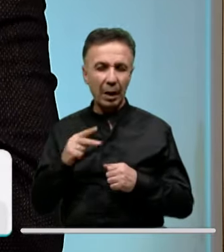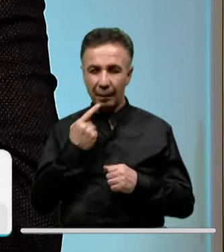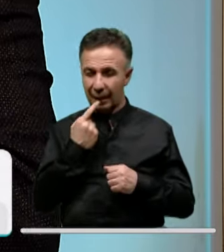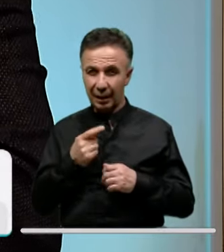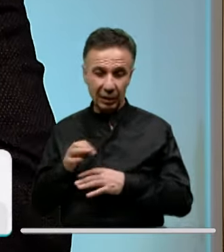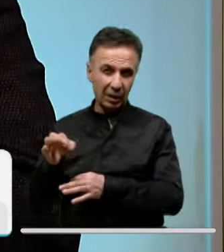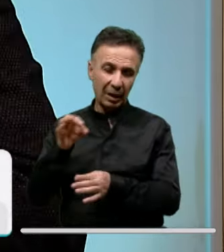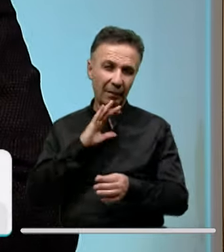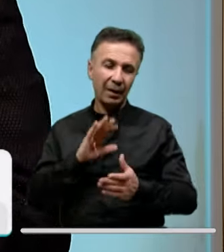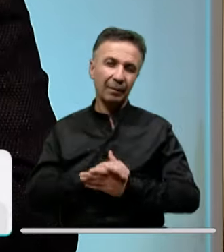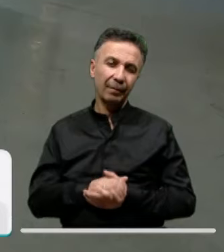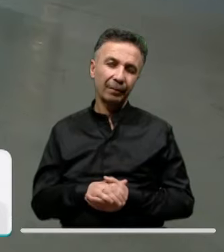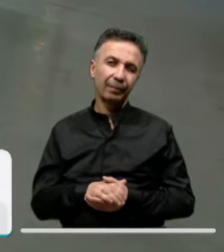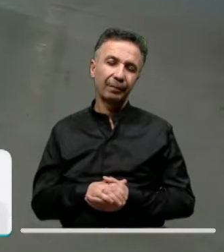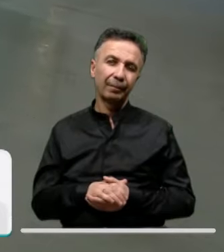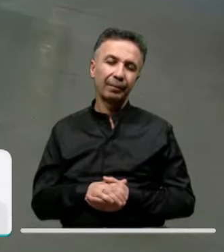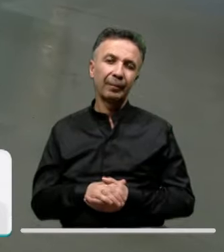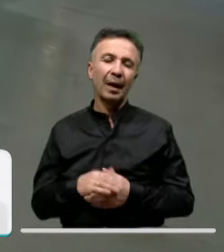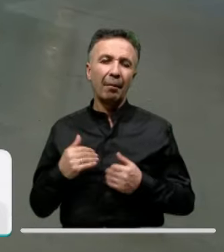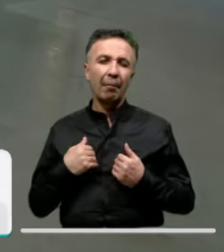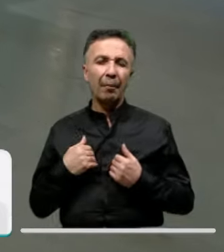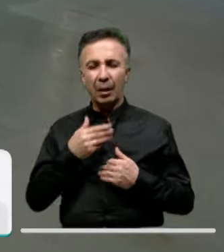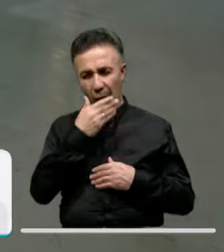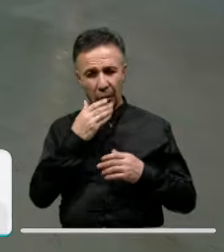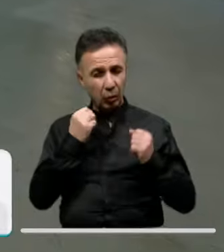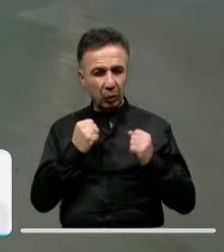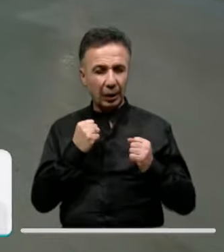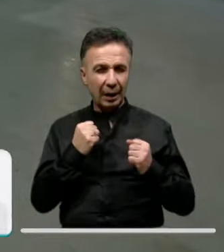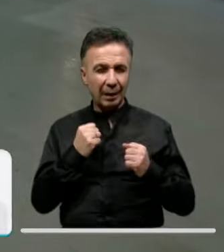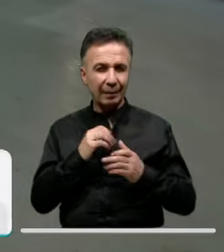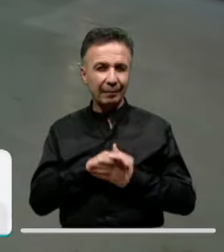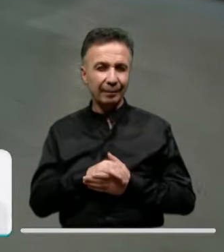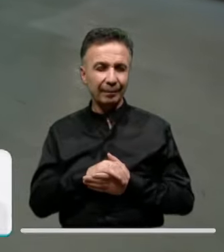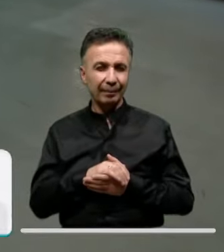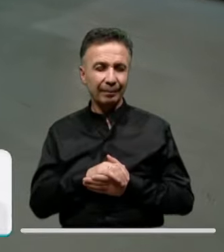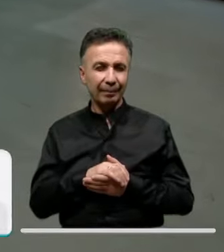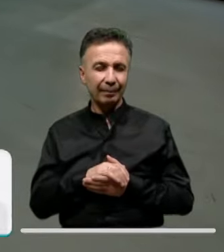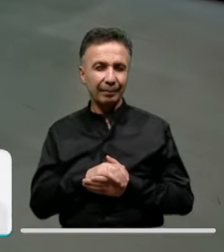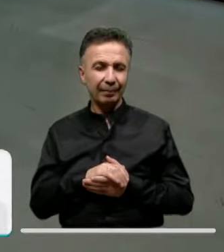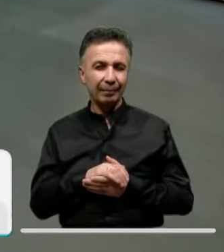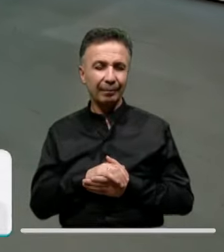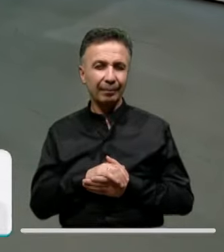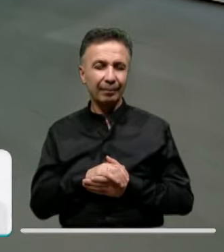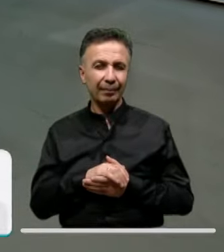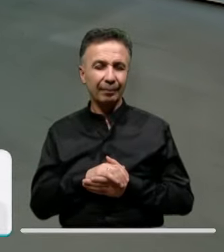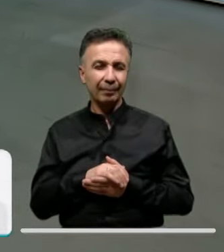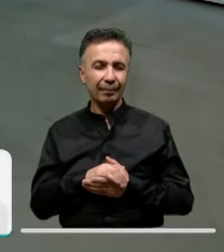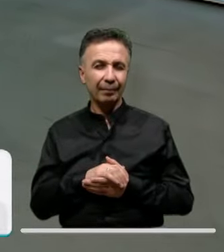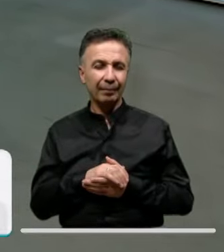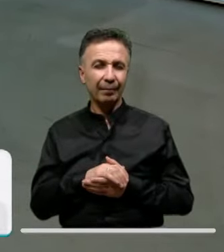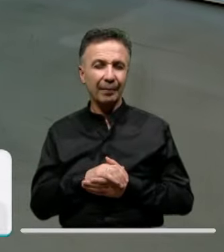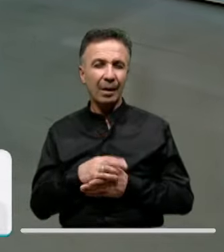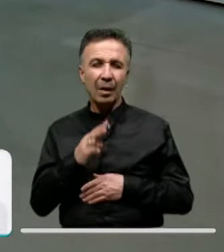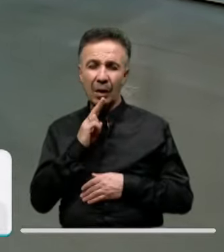bunu söyleyen çok doğru. Çokça var. Yani ben ibadetimi yaparak, yani tek dert buysa yine ibadetimi yapayım. Son demine kadar,